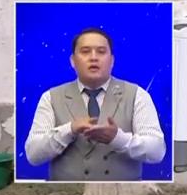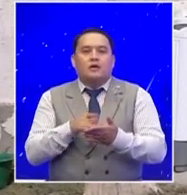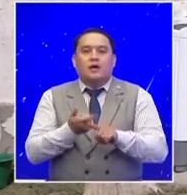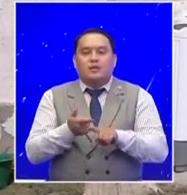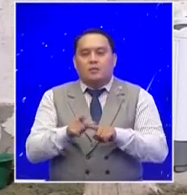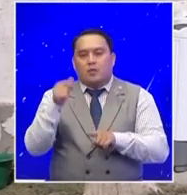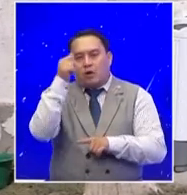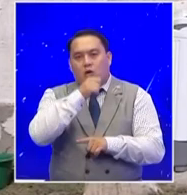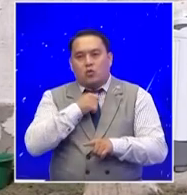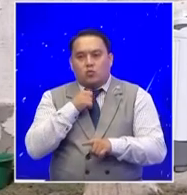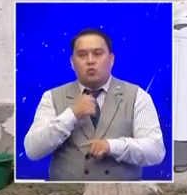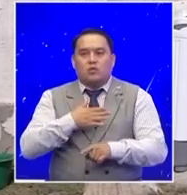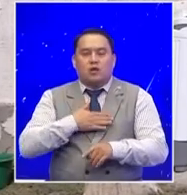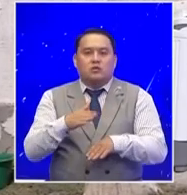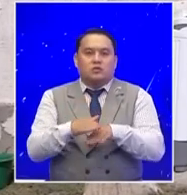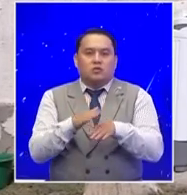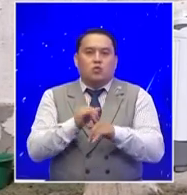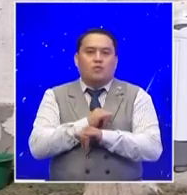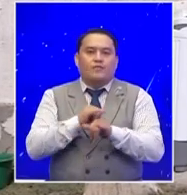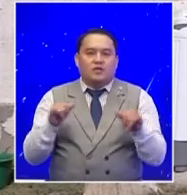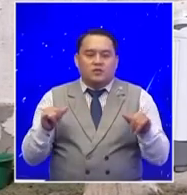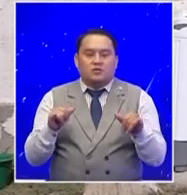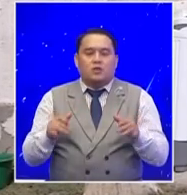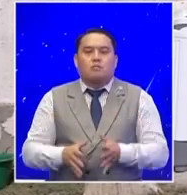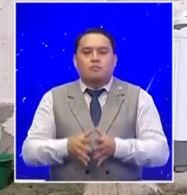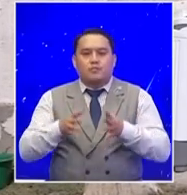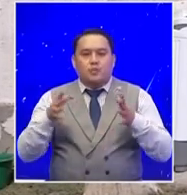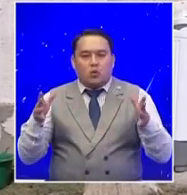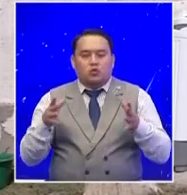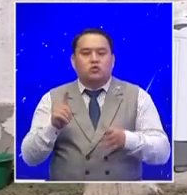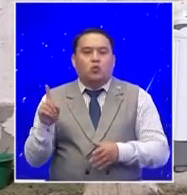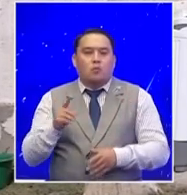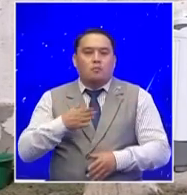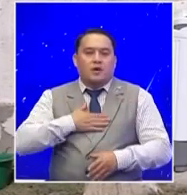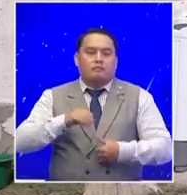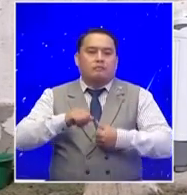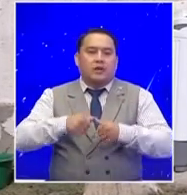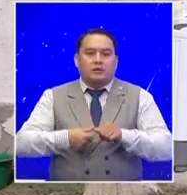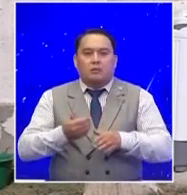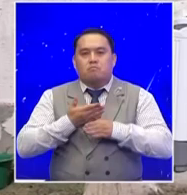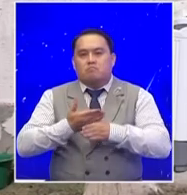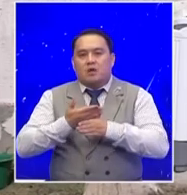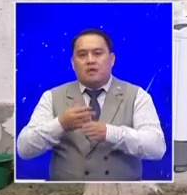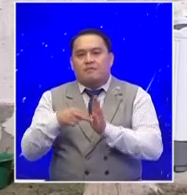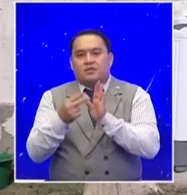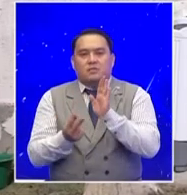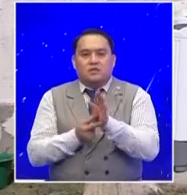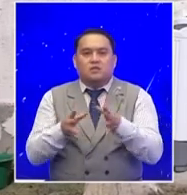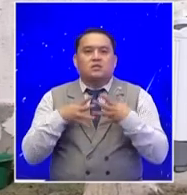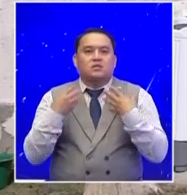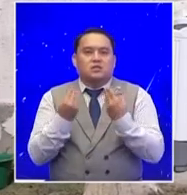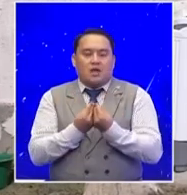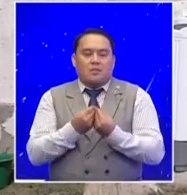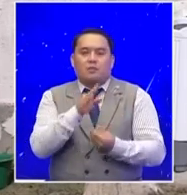год волонтера число наших добровольцев день ото дня становится больше. Кроме того, мы на постоянной основе помогаем 18 семьям. Среди